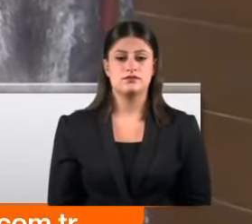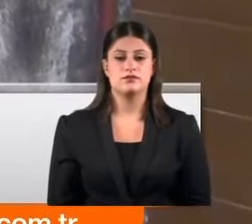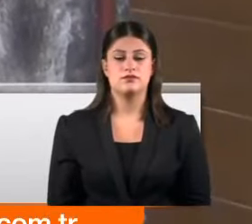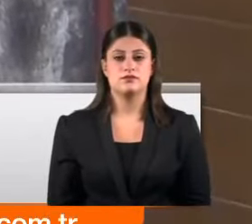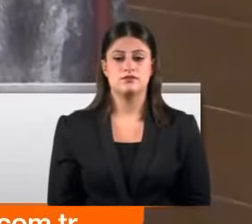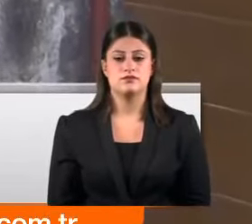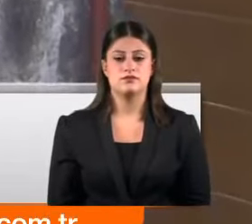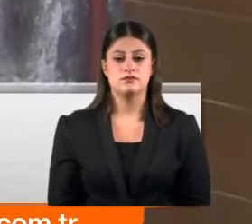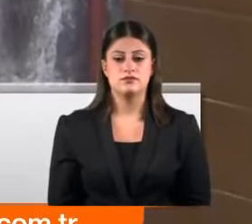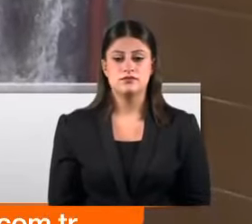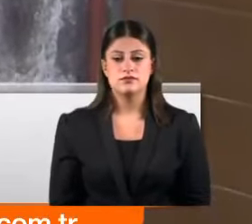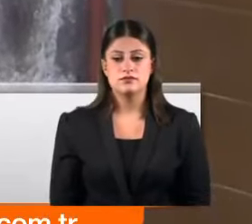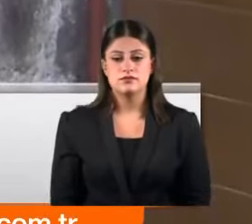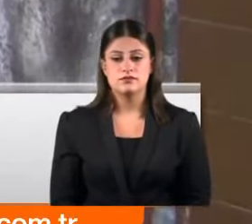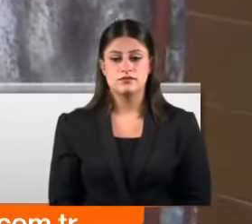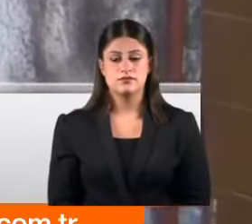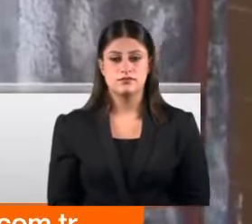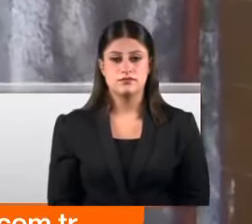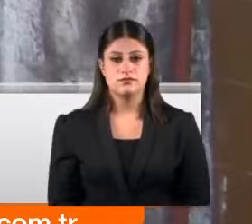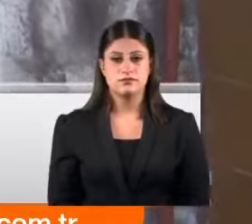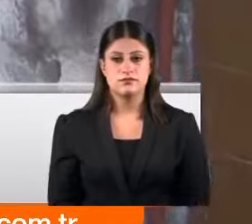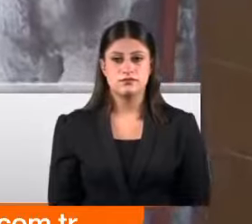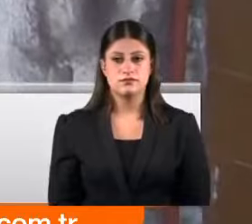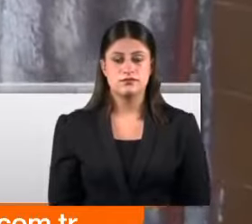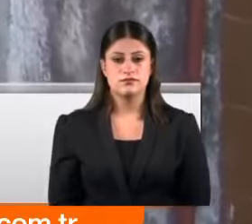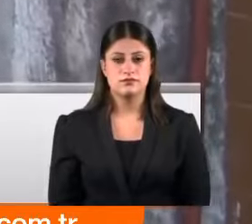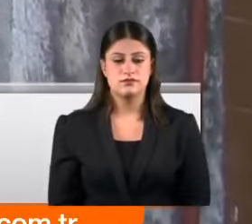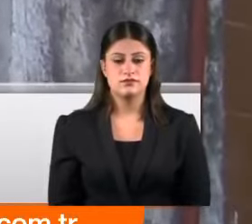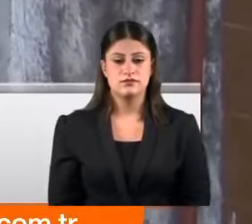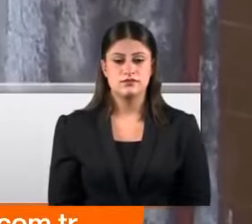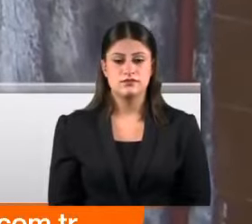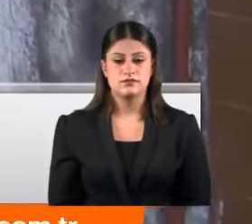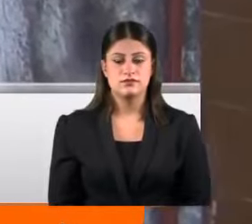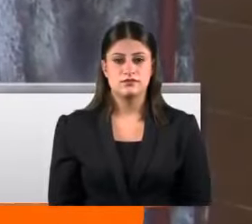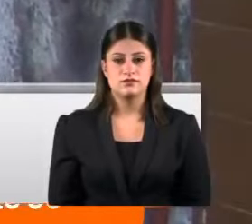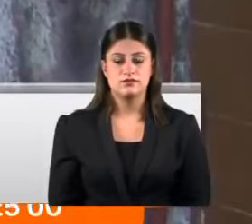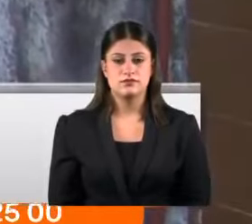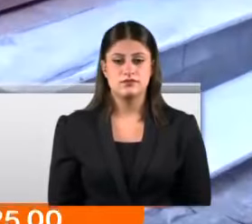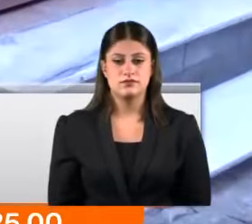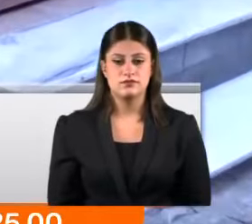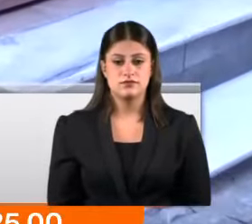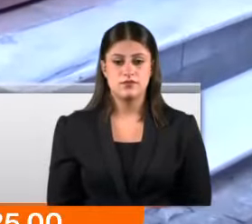bir sandalye koyuyorsunuz, o bile çalınıyor. Şöyle yani gerçekten acınacak halimize gülüyoruz